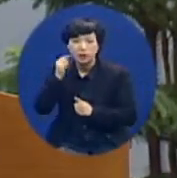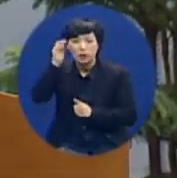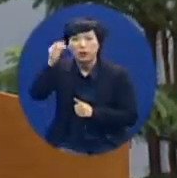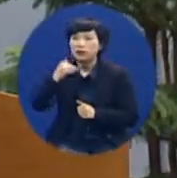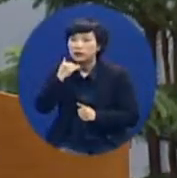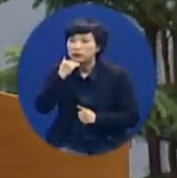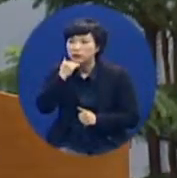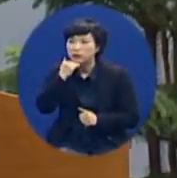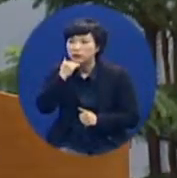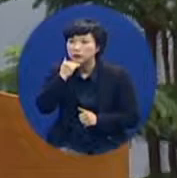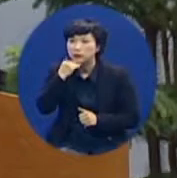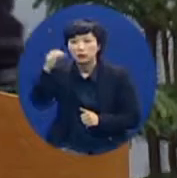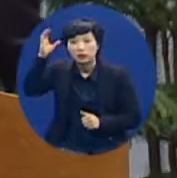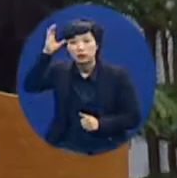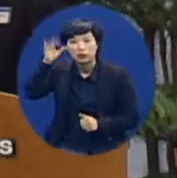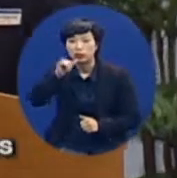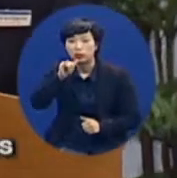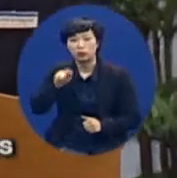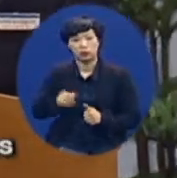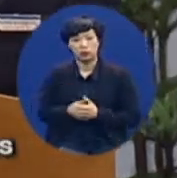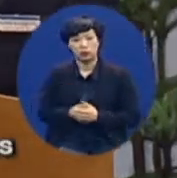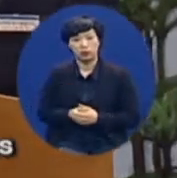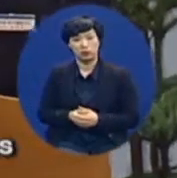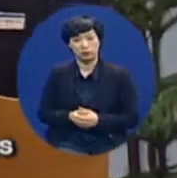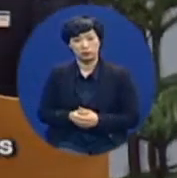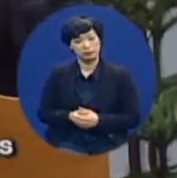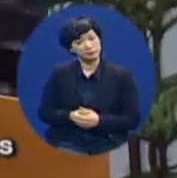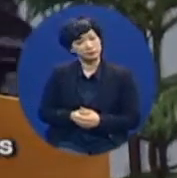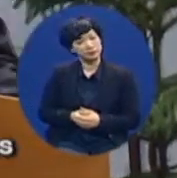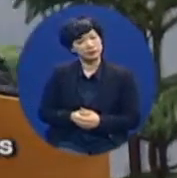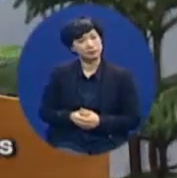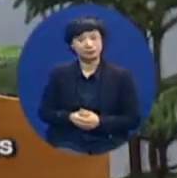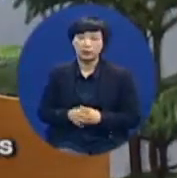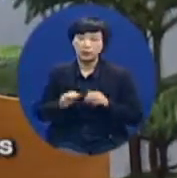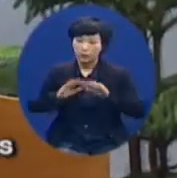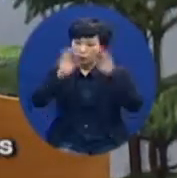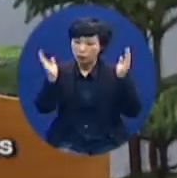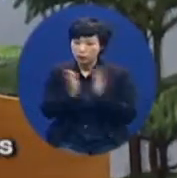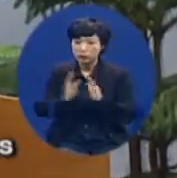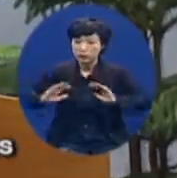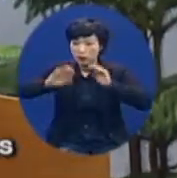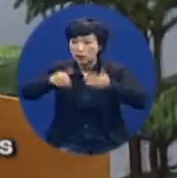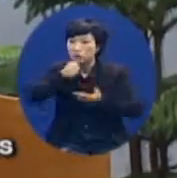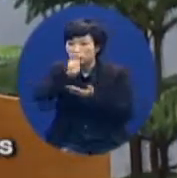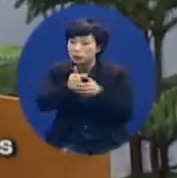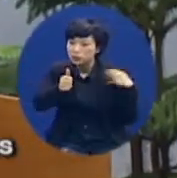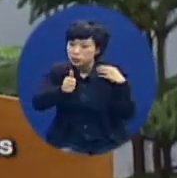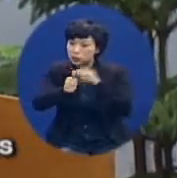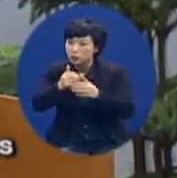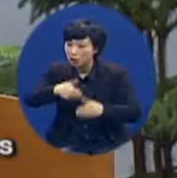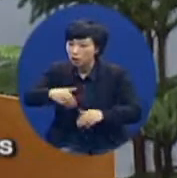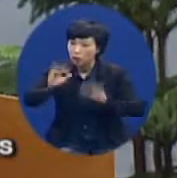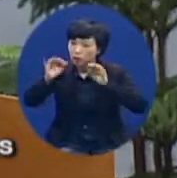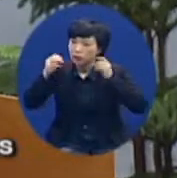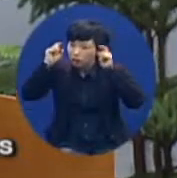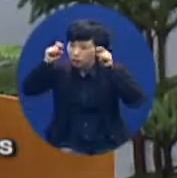광을 기대하는데 아니 온세상지를 죽한